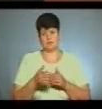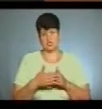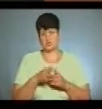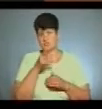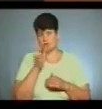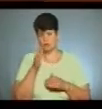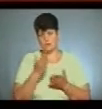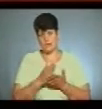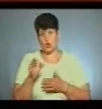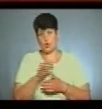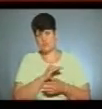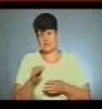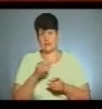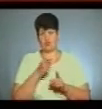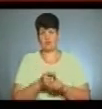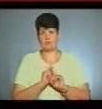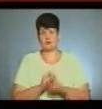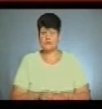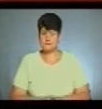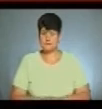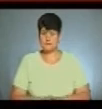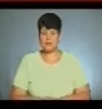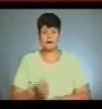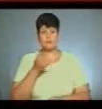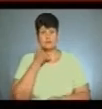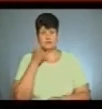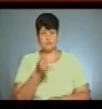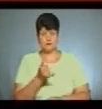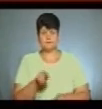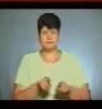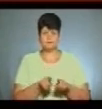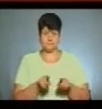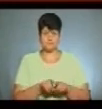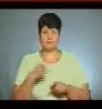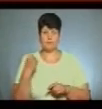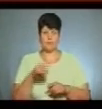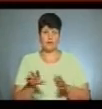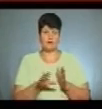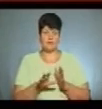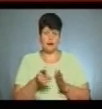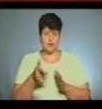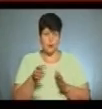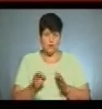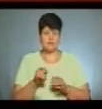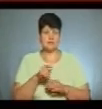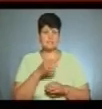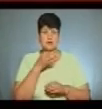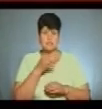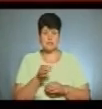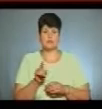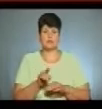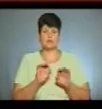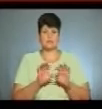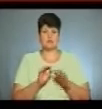офіційну відповідь. Ми зателефонували також до речниці Тернопільобленерго Наталії Лисак. Вона повідомила, що